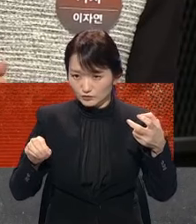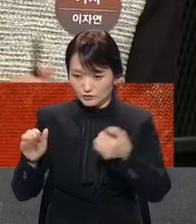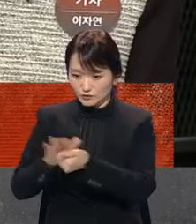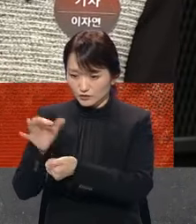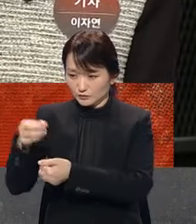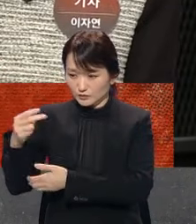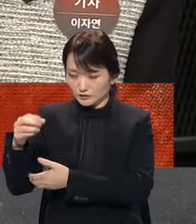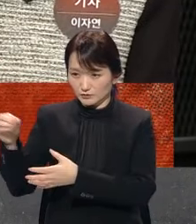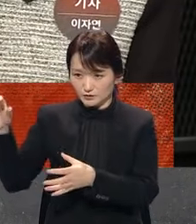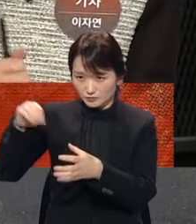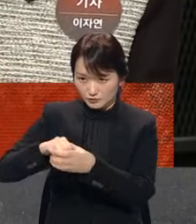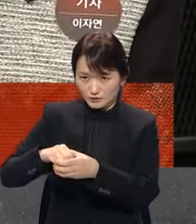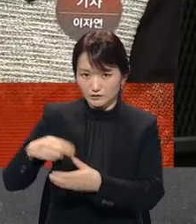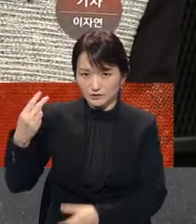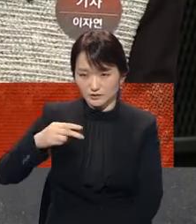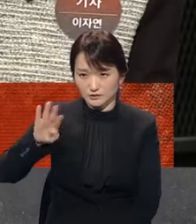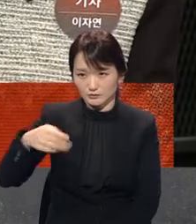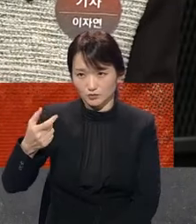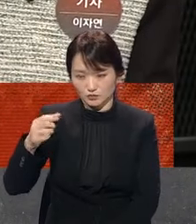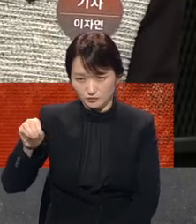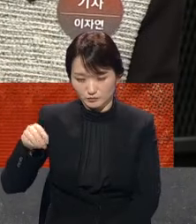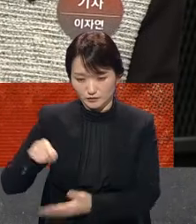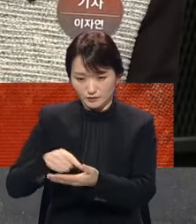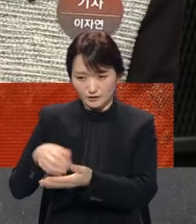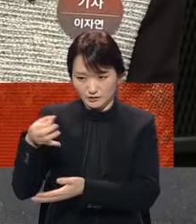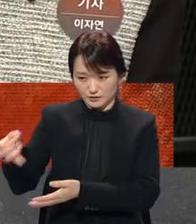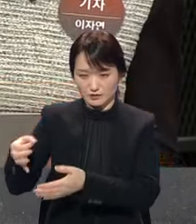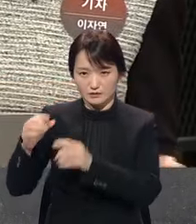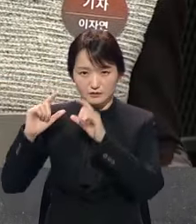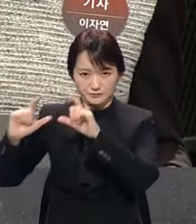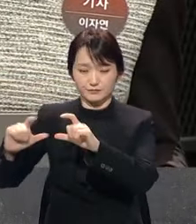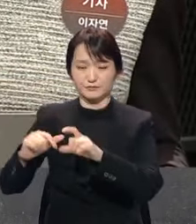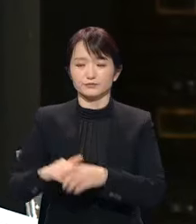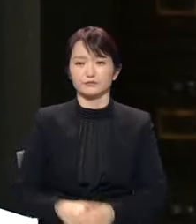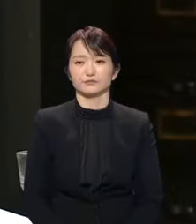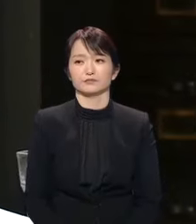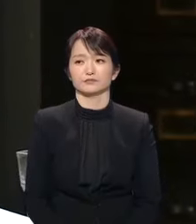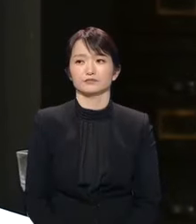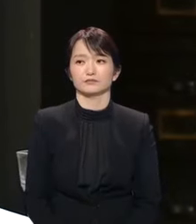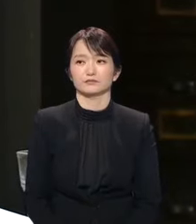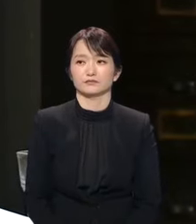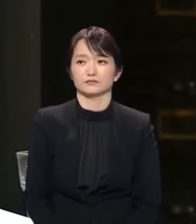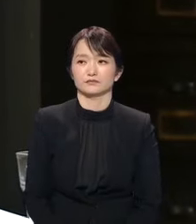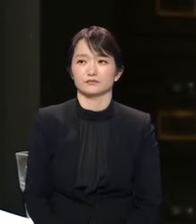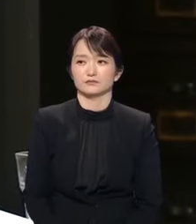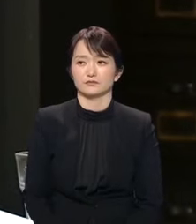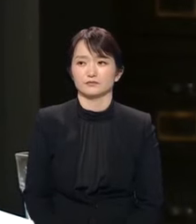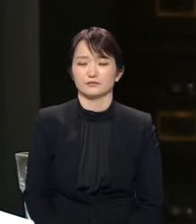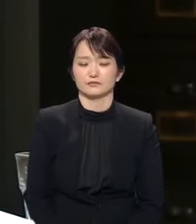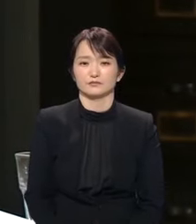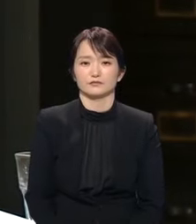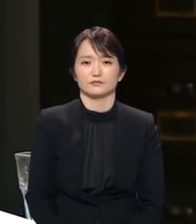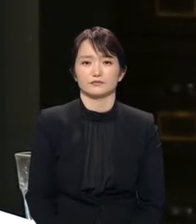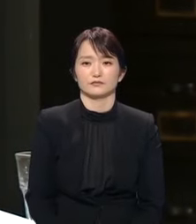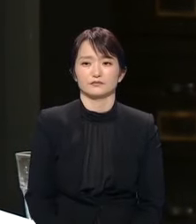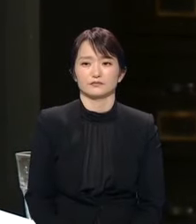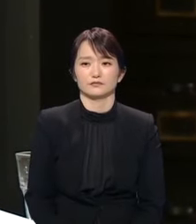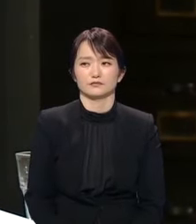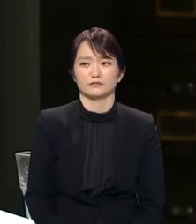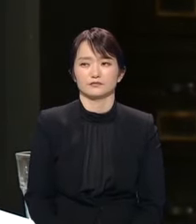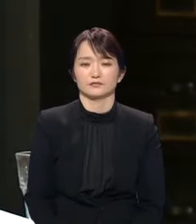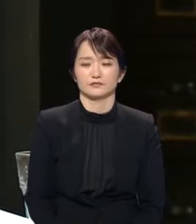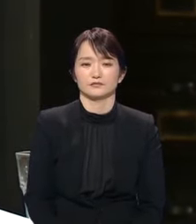총 2,460만 원 배상해라, 이런 판결이 나온 겁니다. 자, 교수님 제가 마지막 질문은 양 변호사님께 그냥 예. 여쭤보겠습니다. 자,